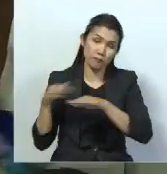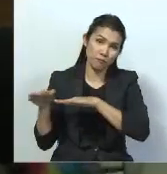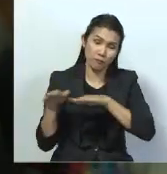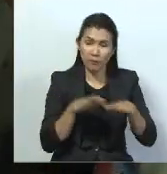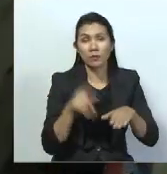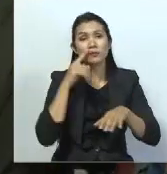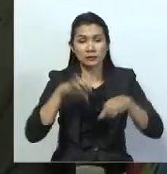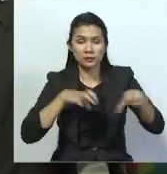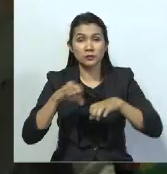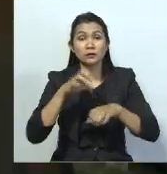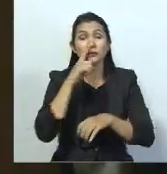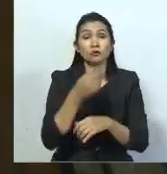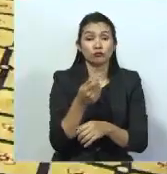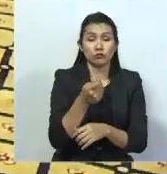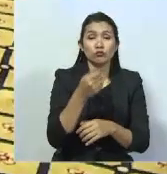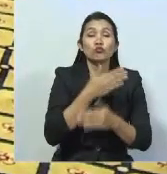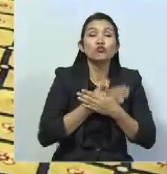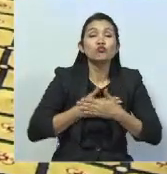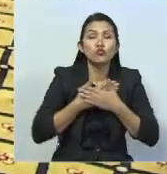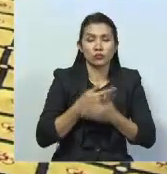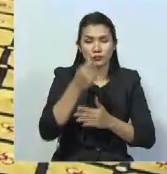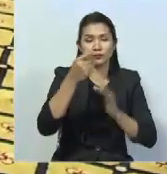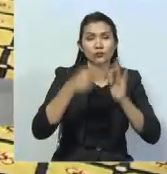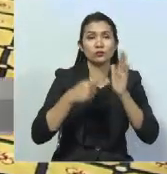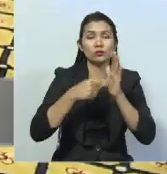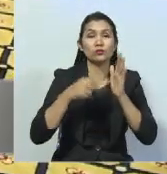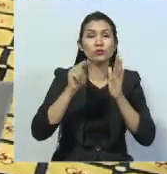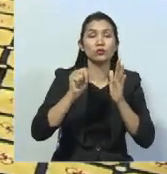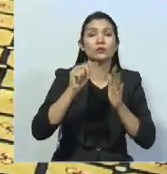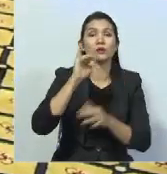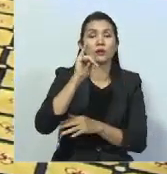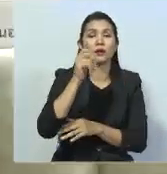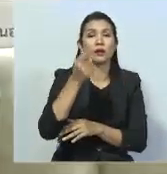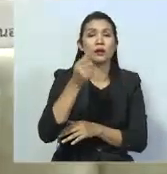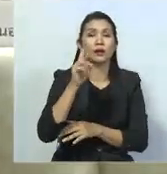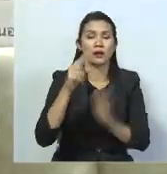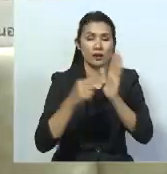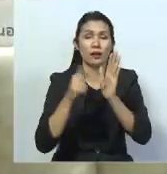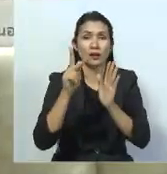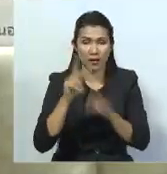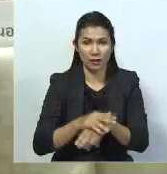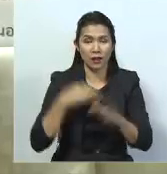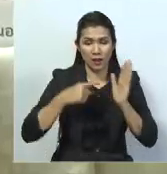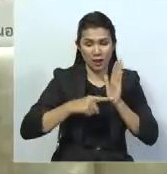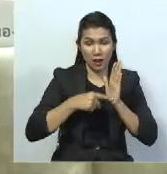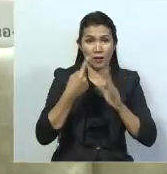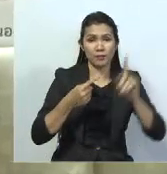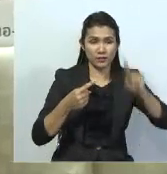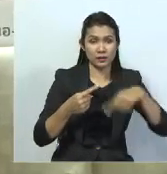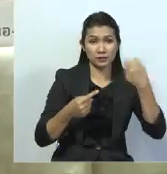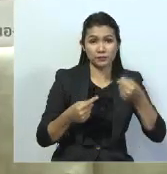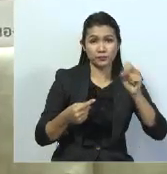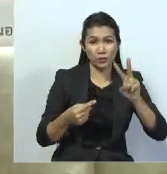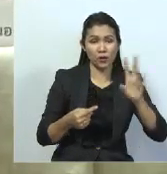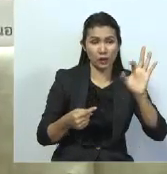พร้อมการจัดงานอุ่นไอรักคลายความหนาวสายน้ำแห่งรัตนโกสินทร์ที่จะมีขึ้นระหว่างวันที่9ธันวาค